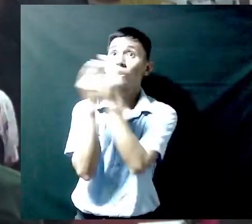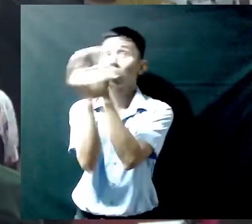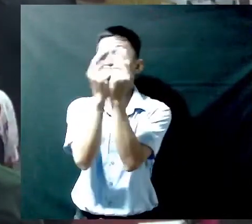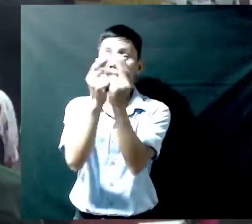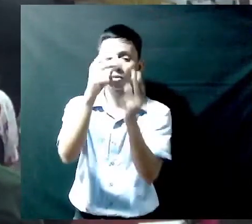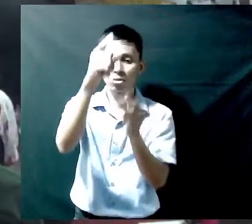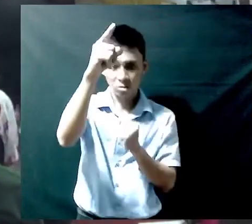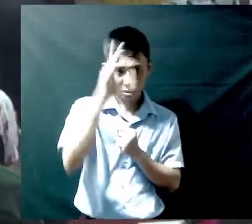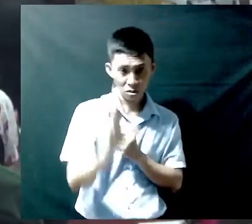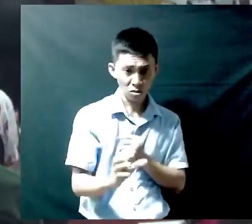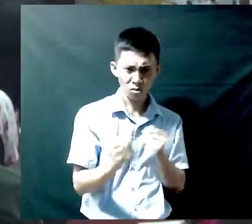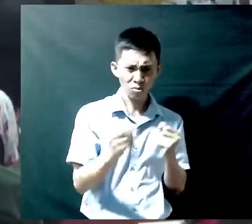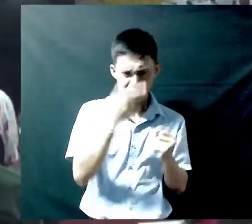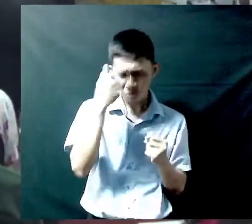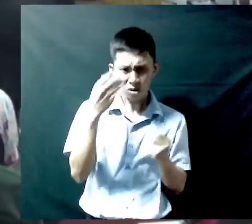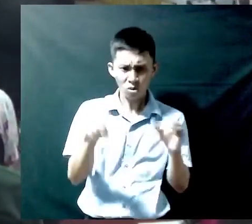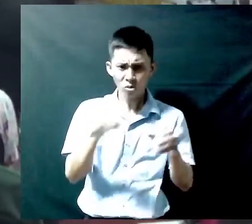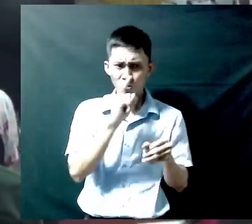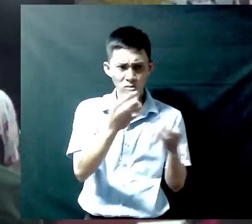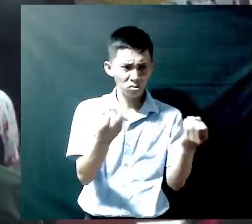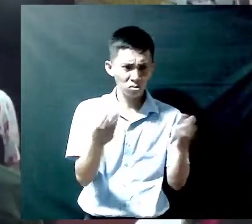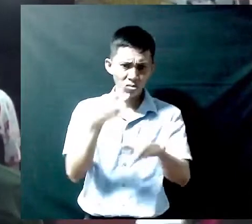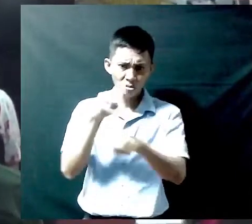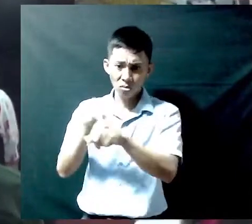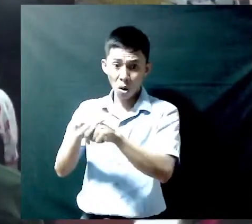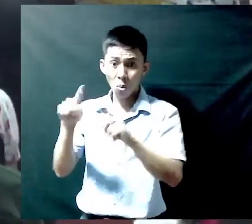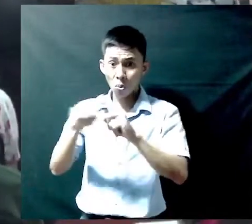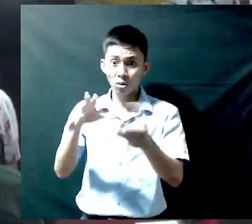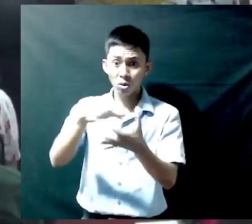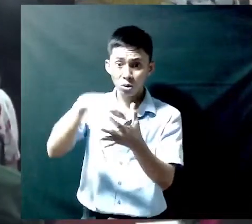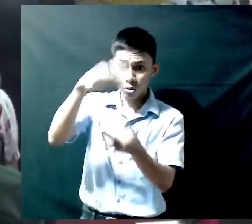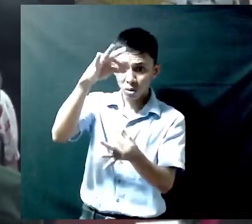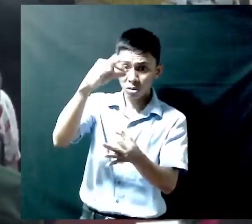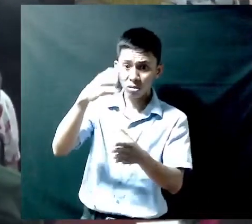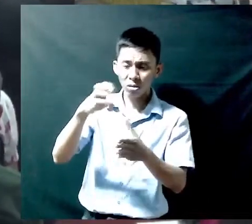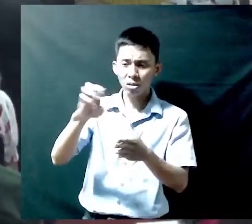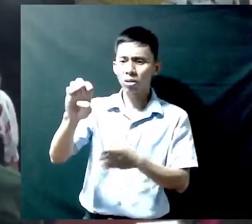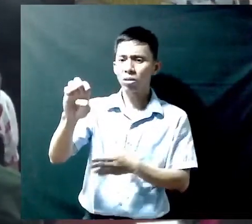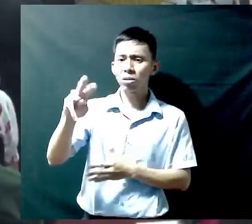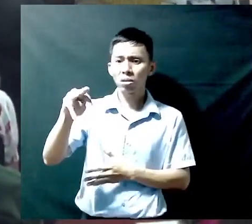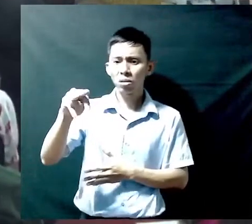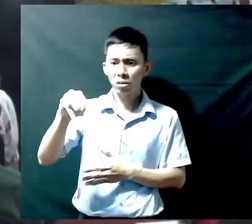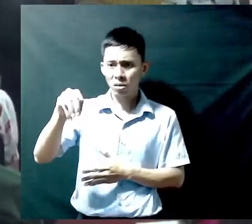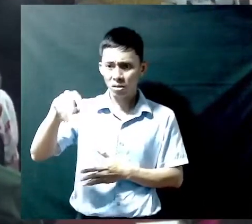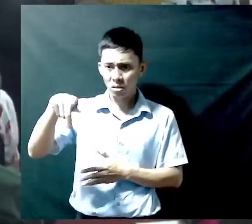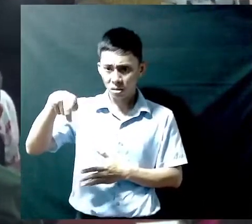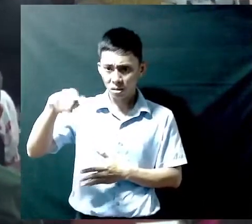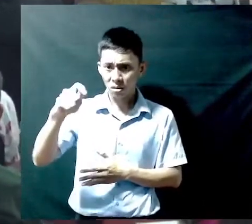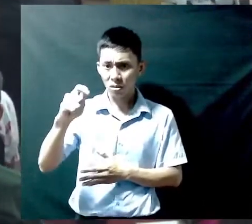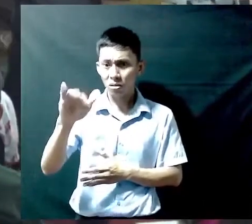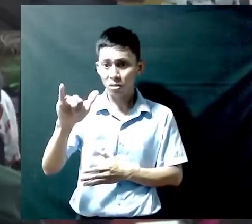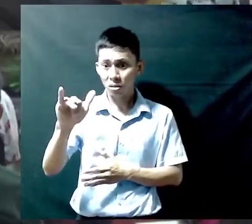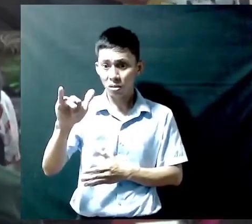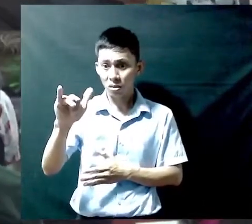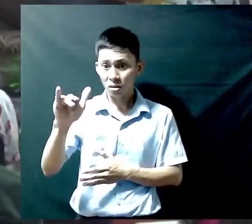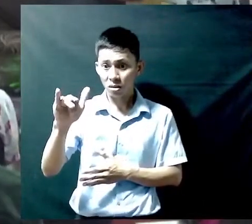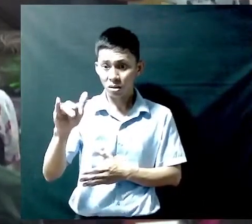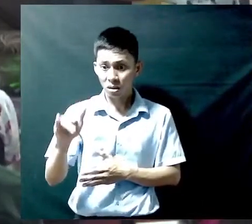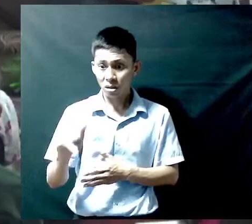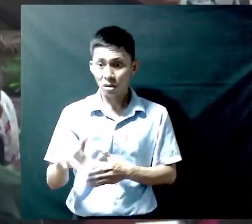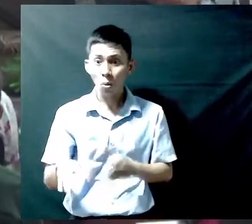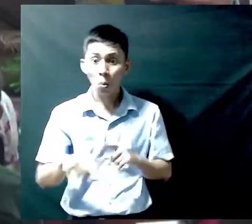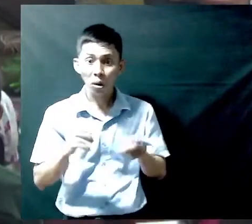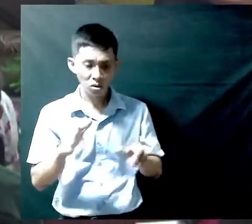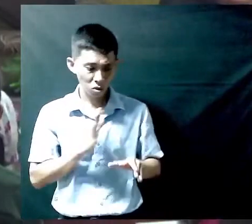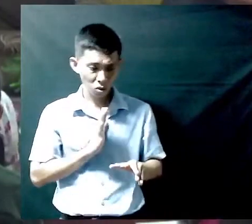You do a lot of ministry, but your spirit is empty. Kaya may awit na ganun eh, how can you serve me